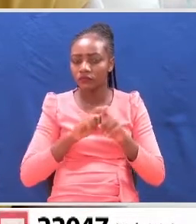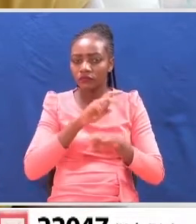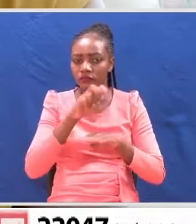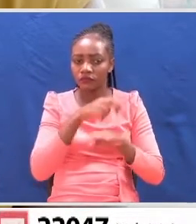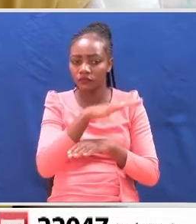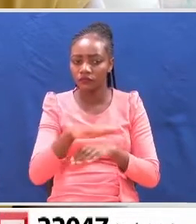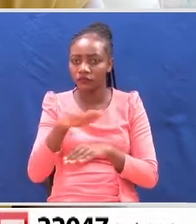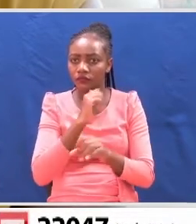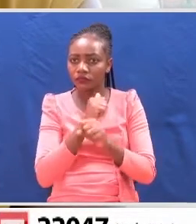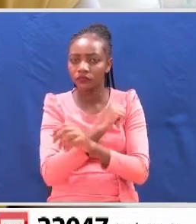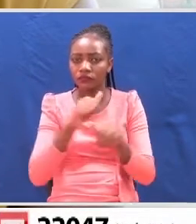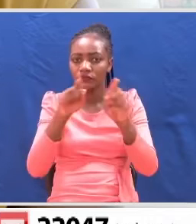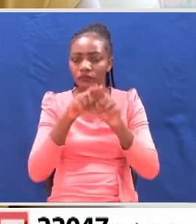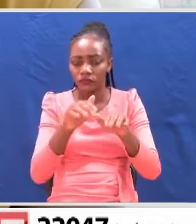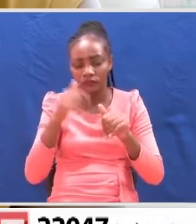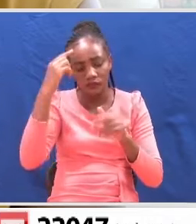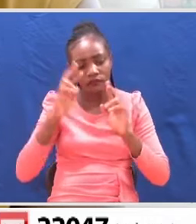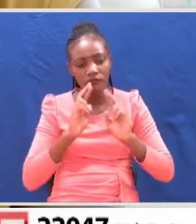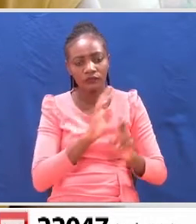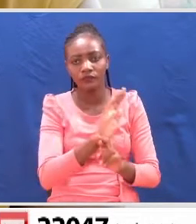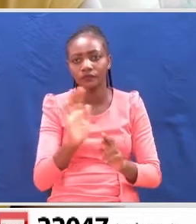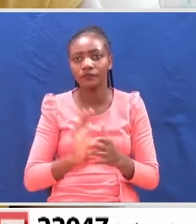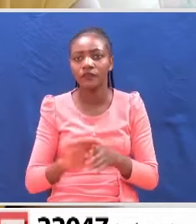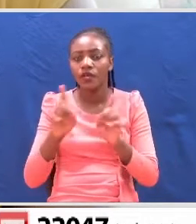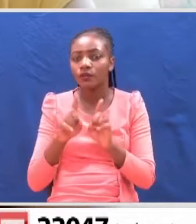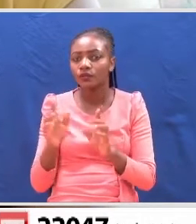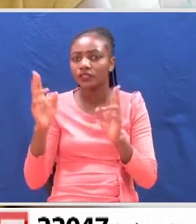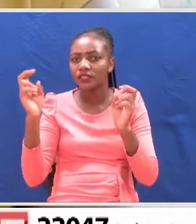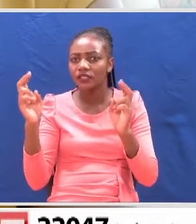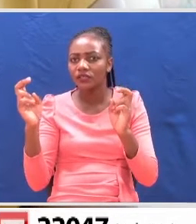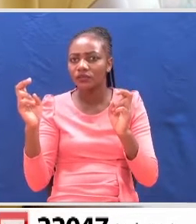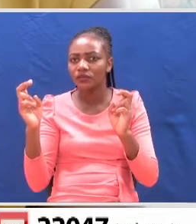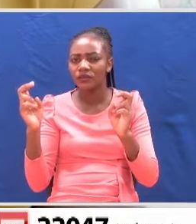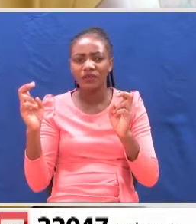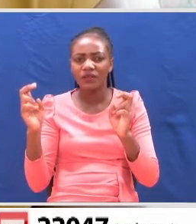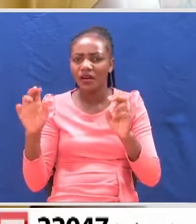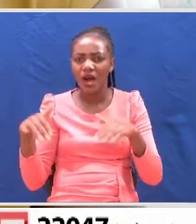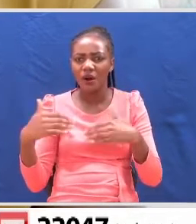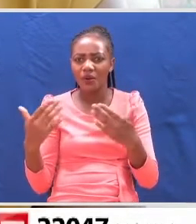senate zimefanya. Acha tuone recommendation zao. Lakini kulingana nawe hili swala lilipewa uzito zaidi.